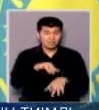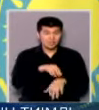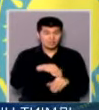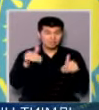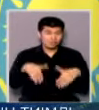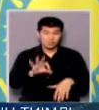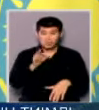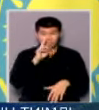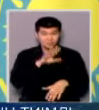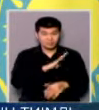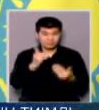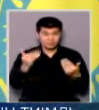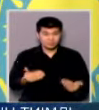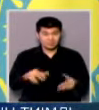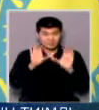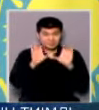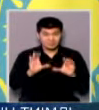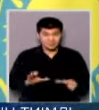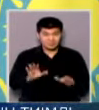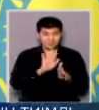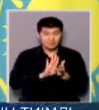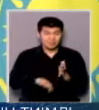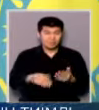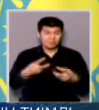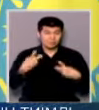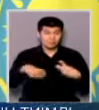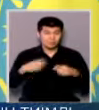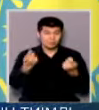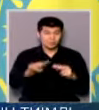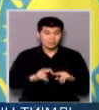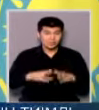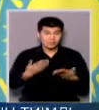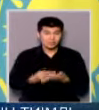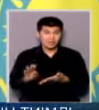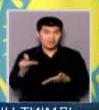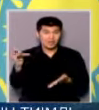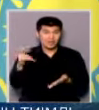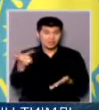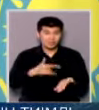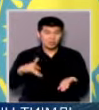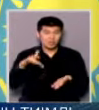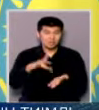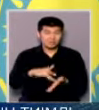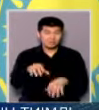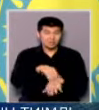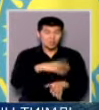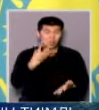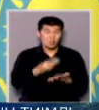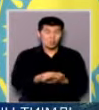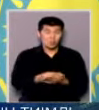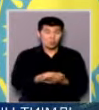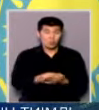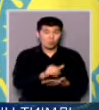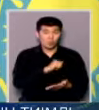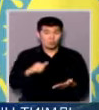шешіміңізді дұрыс қабылдамапты. Заңсыз екен, сіздің заңды шешіміңіз мынау деп мен Атырау қаласының әкімшілігіне әрине өзімнің